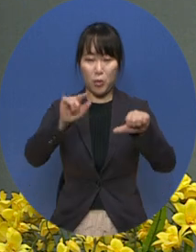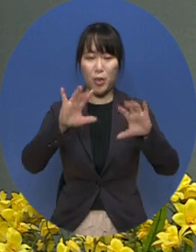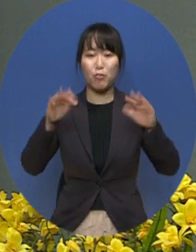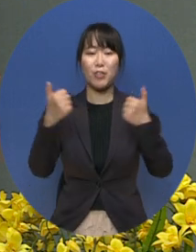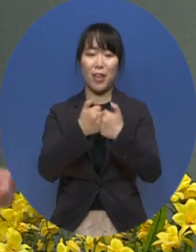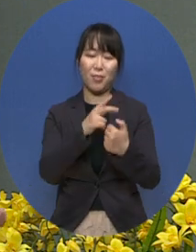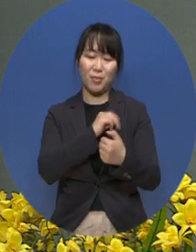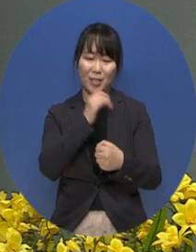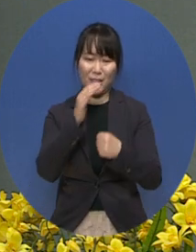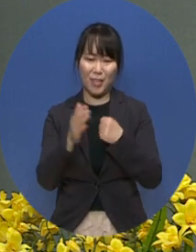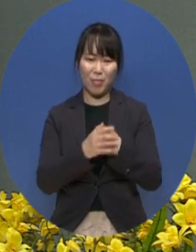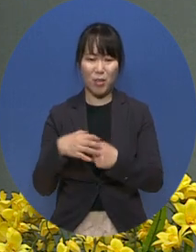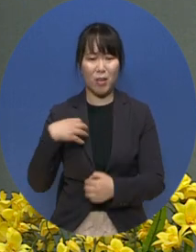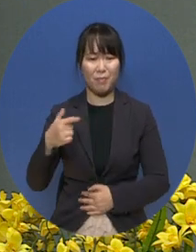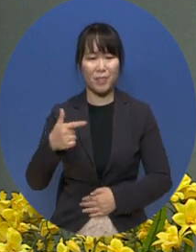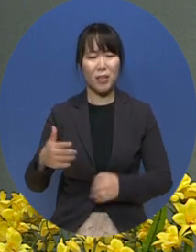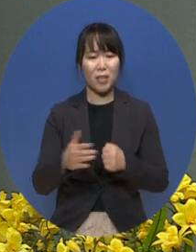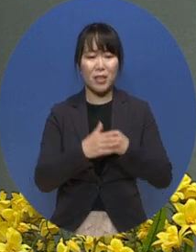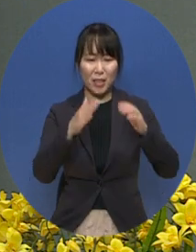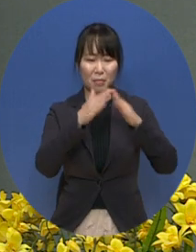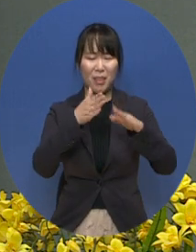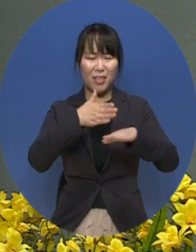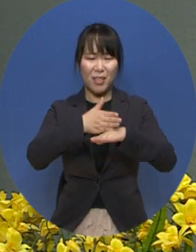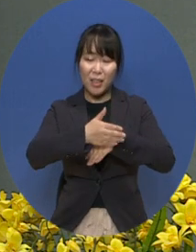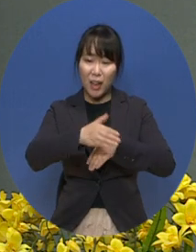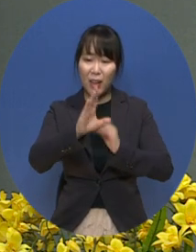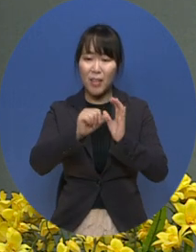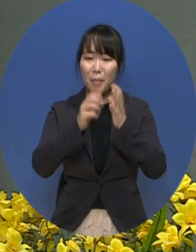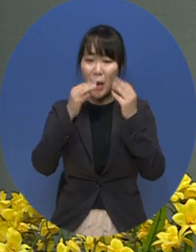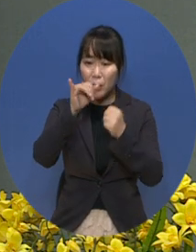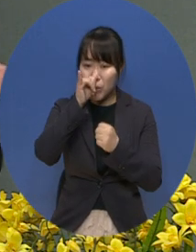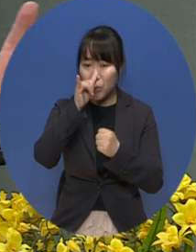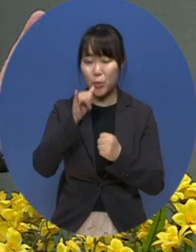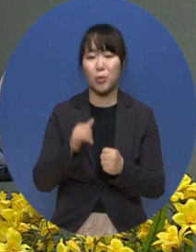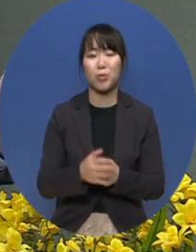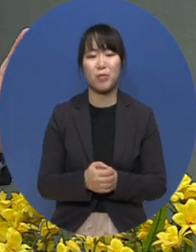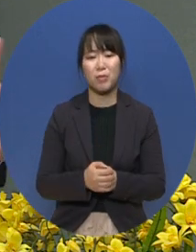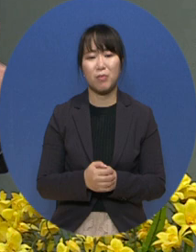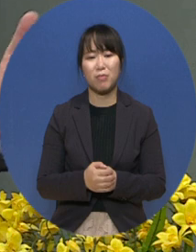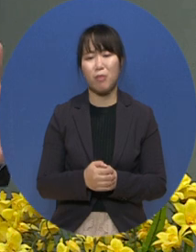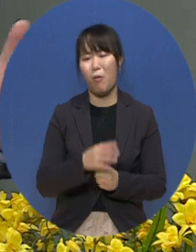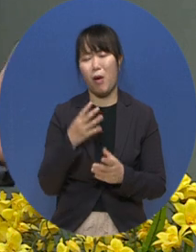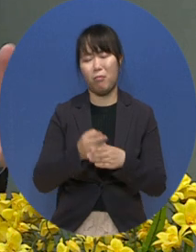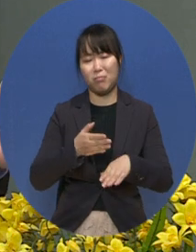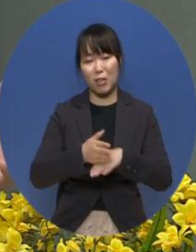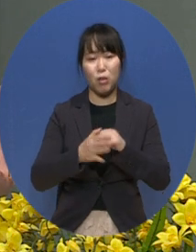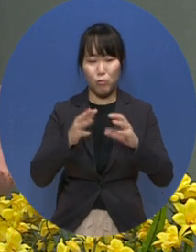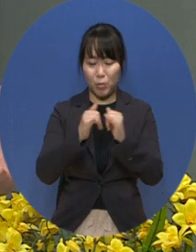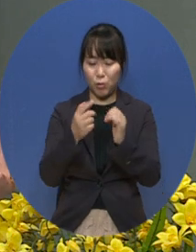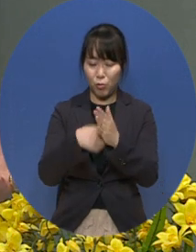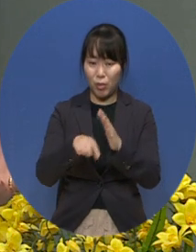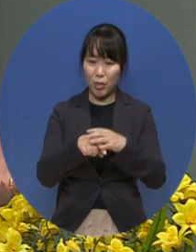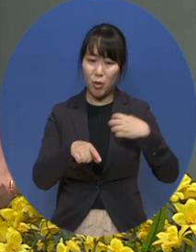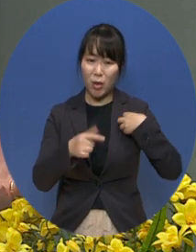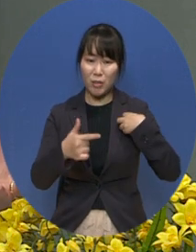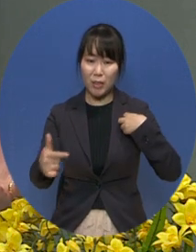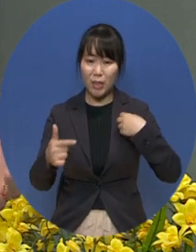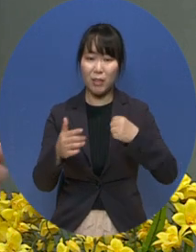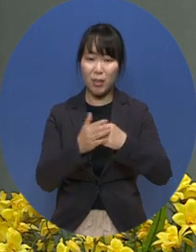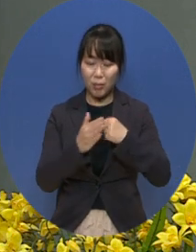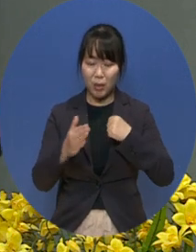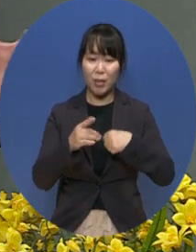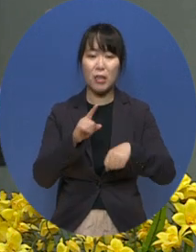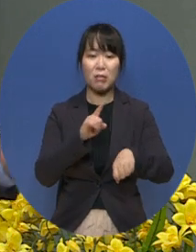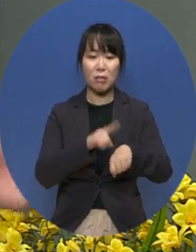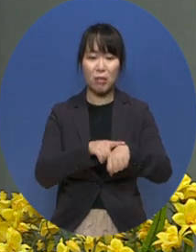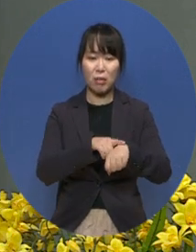역할이 크 치니까 집에 약간 늦게 들어갈 경우도 있고 박근령 있는 아주 느끼는 국민들을 위한 역할을 크게 하시라 그러면